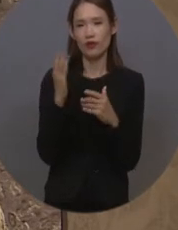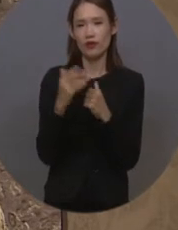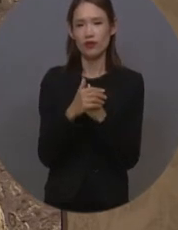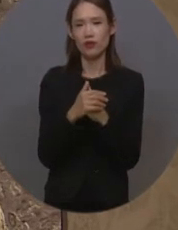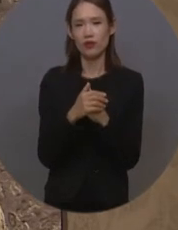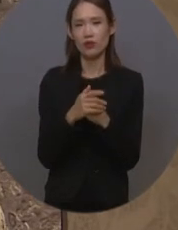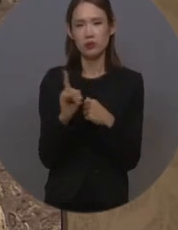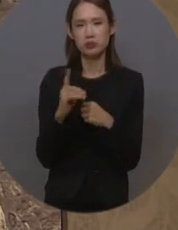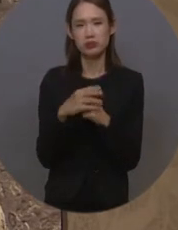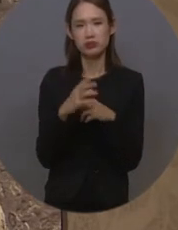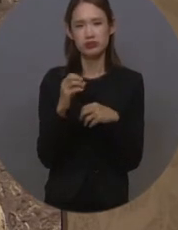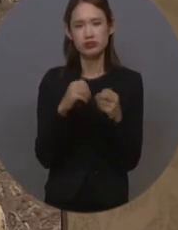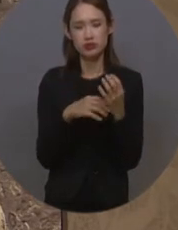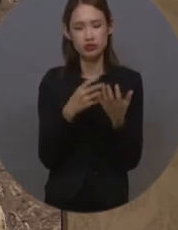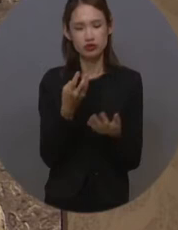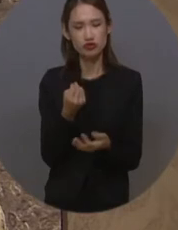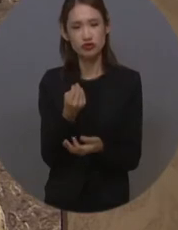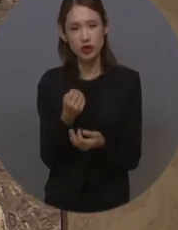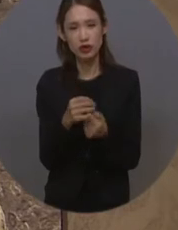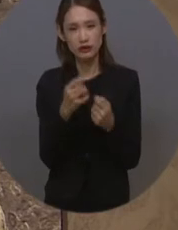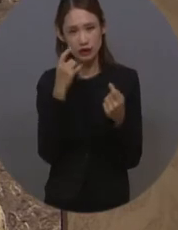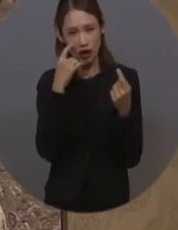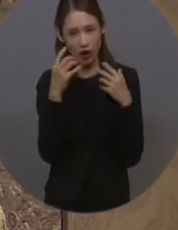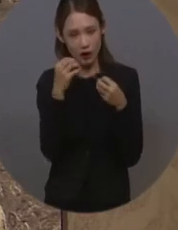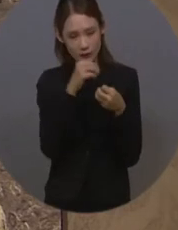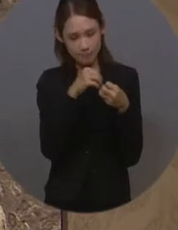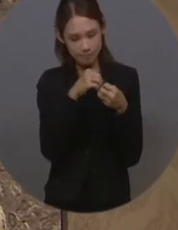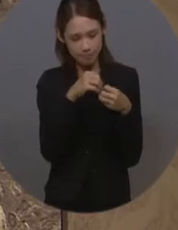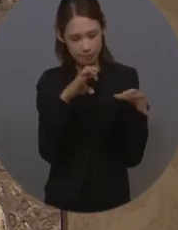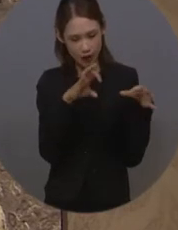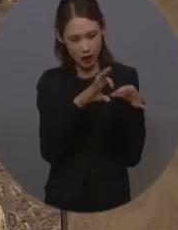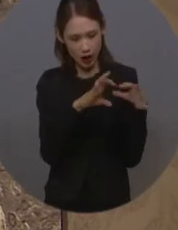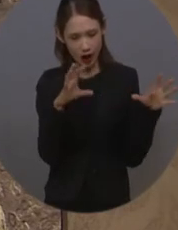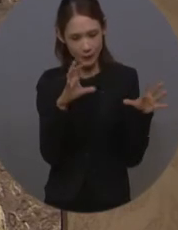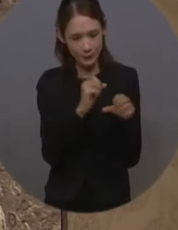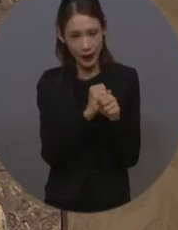숫자나 정확한 어떤 그 매듭을 지어야 될 문제가 있을 때